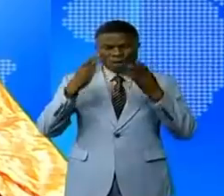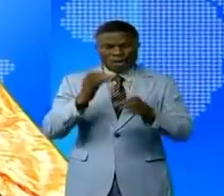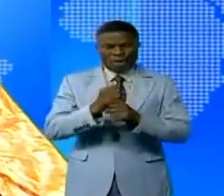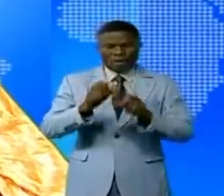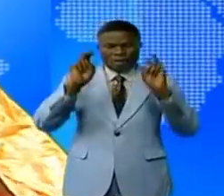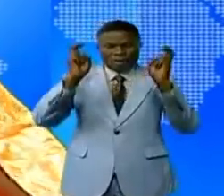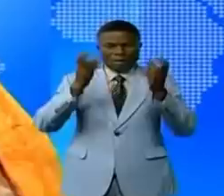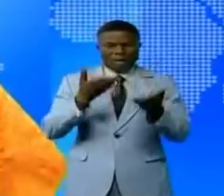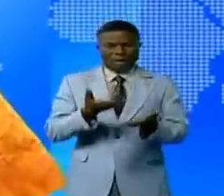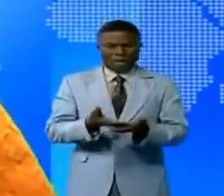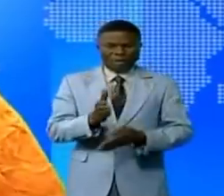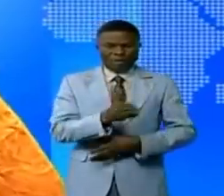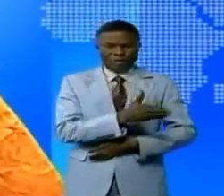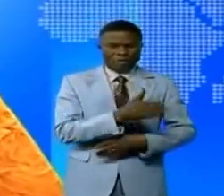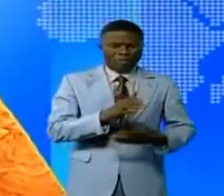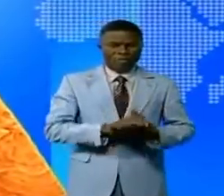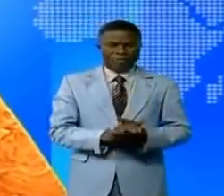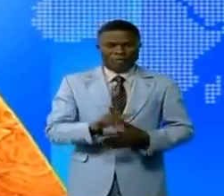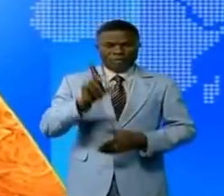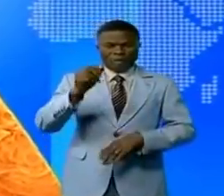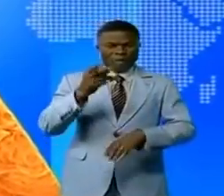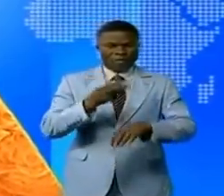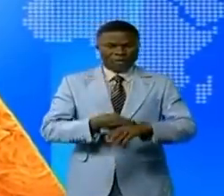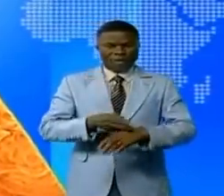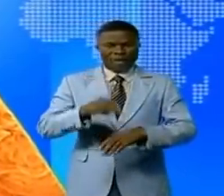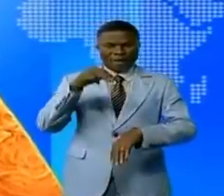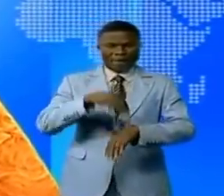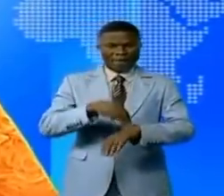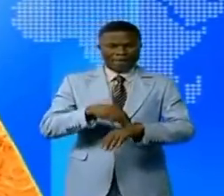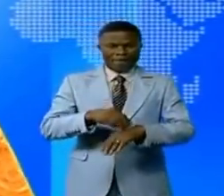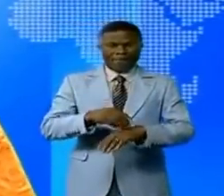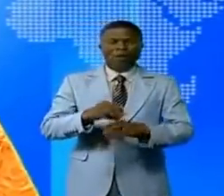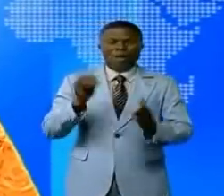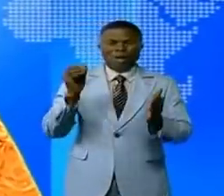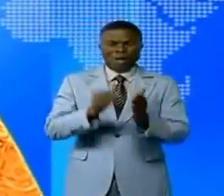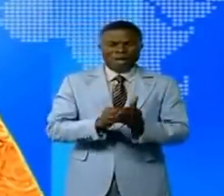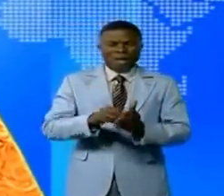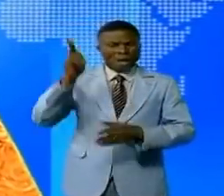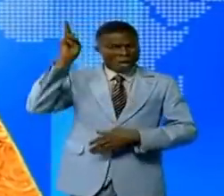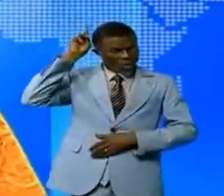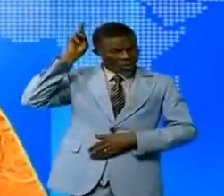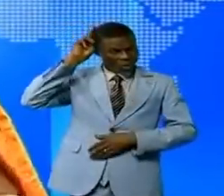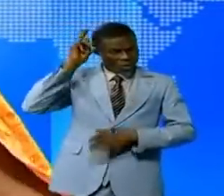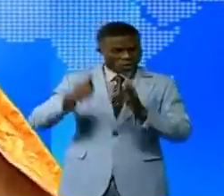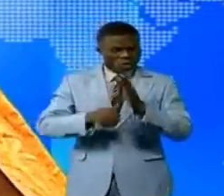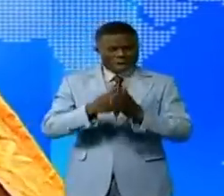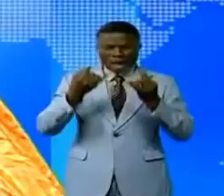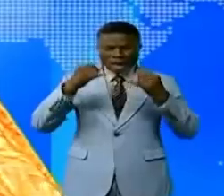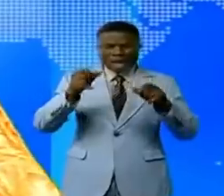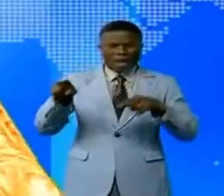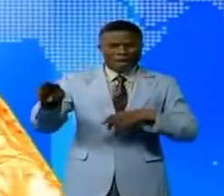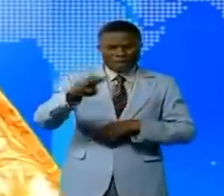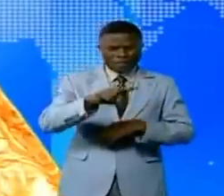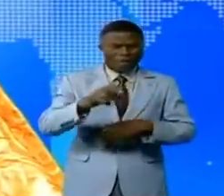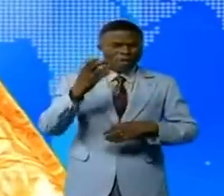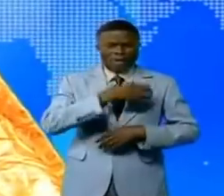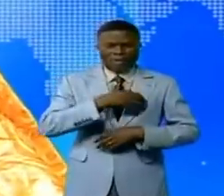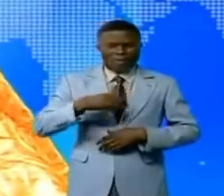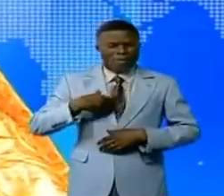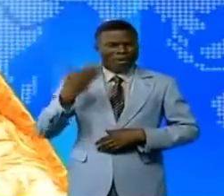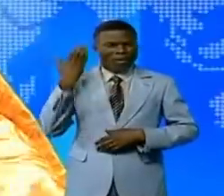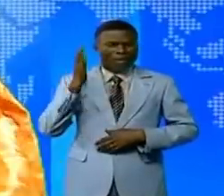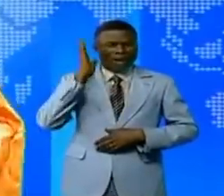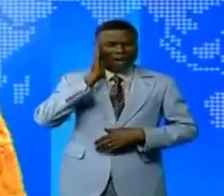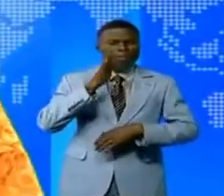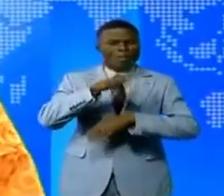titres. Il est 20h à Matadi, une heure de plus à Kolwezi. C'est l'heure de vous informer. Mesdames et messieurs, bonsoir et